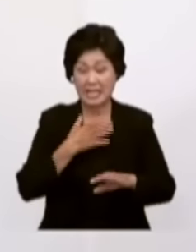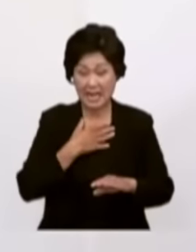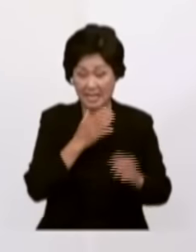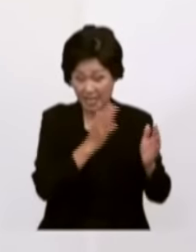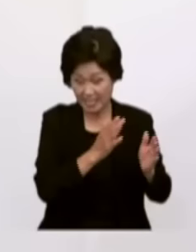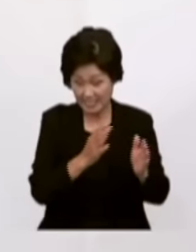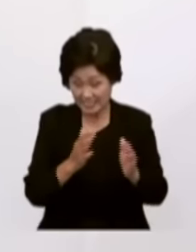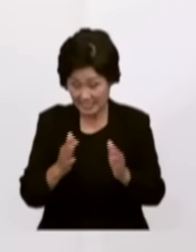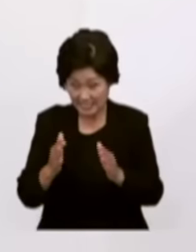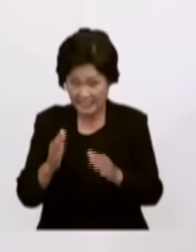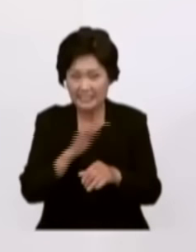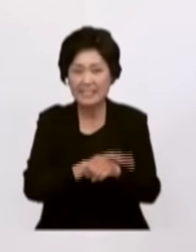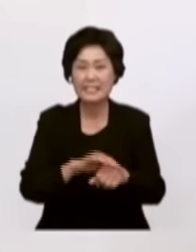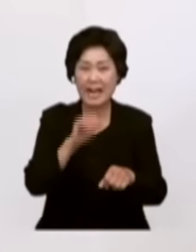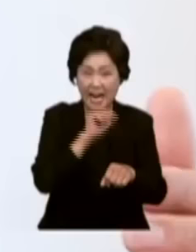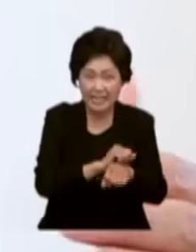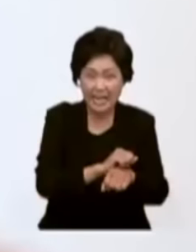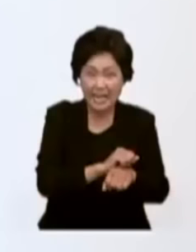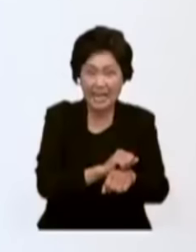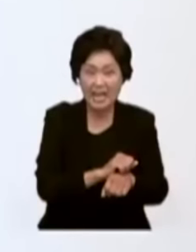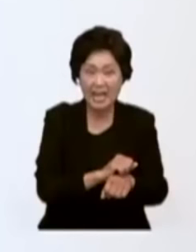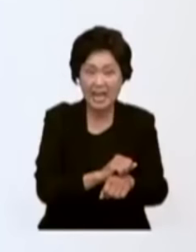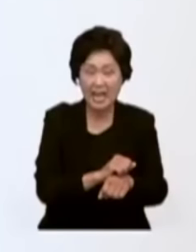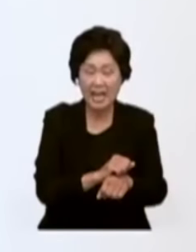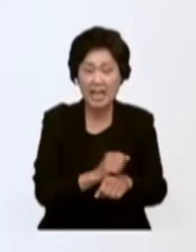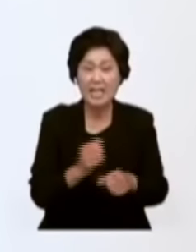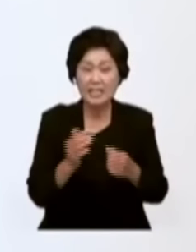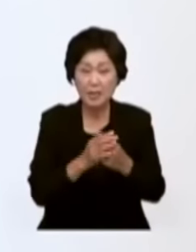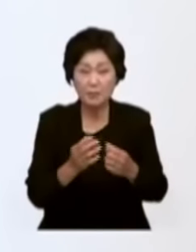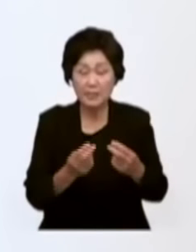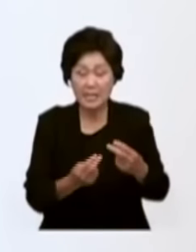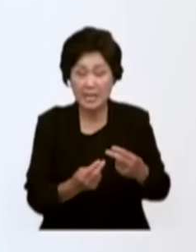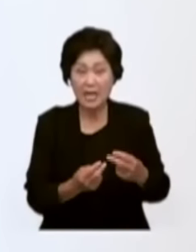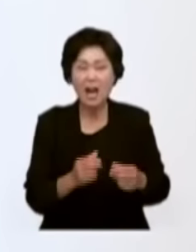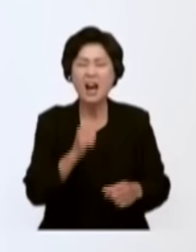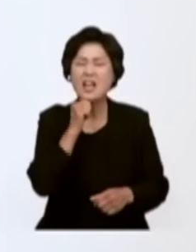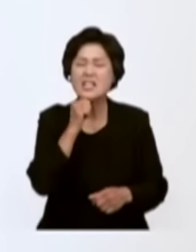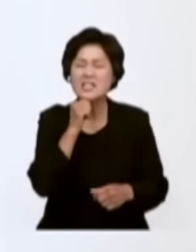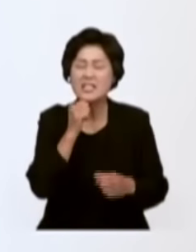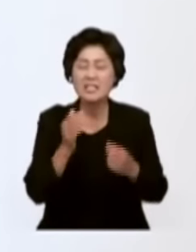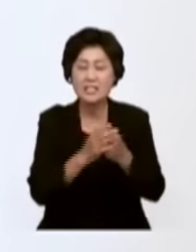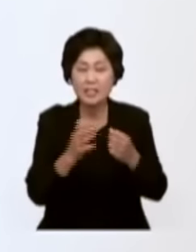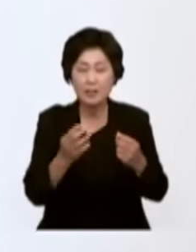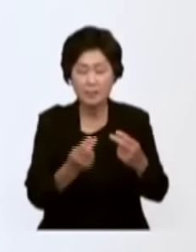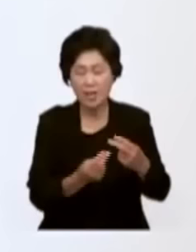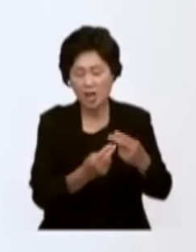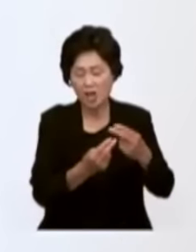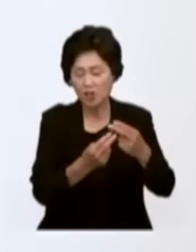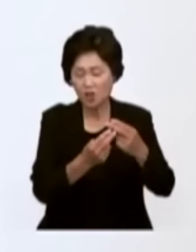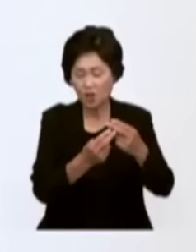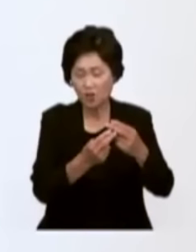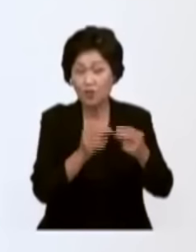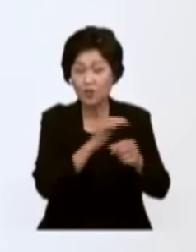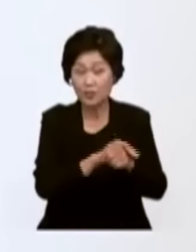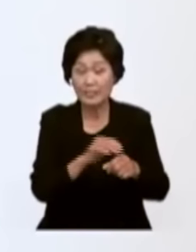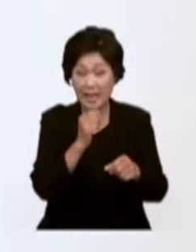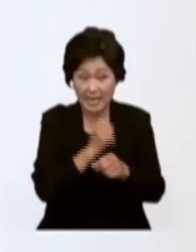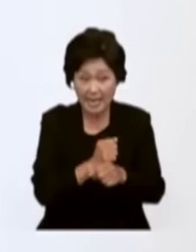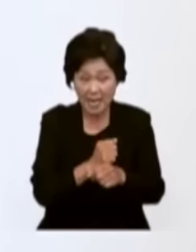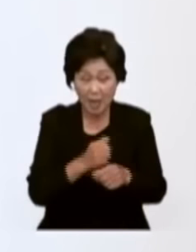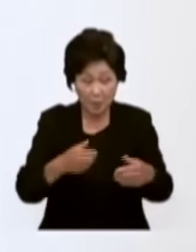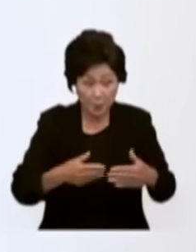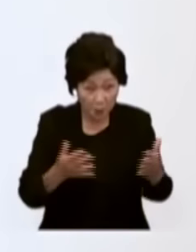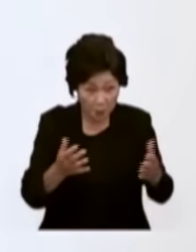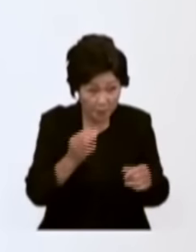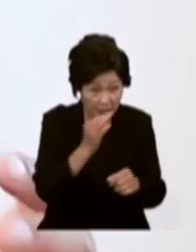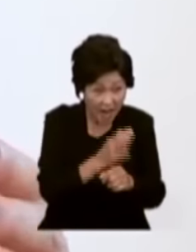아끼고 가난했고 예 그러다 보니까 저축을 하는 게 아껴야 되고 목적이고 예, 예. 이해돼요. 그리고 뭔가 필요 없는 건 좀 덜 사야 되고 그렇지.